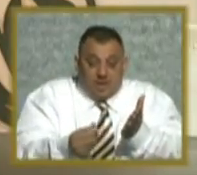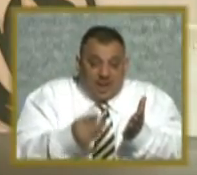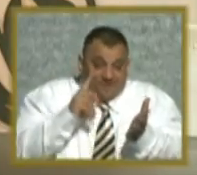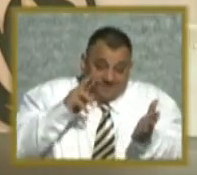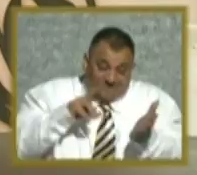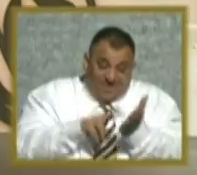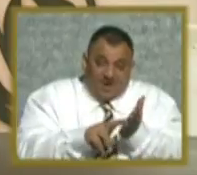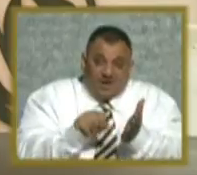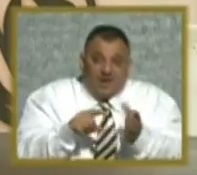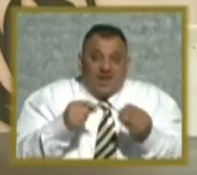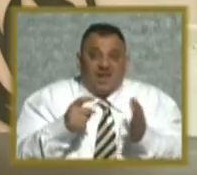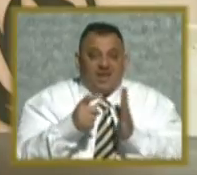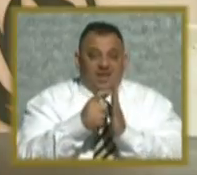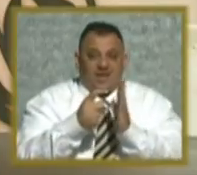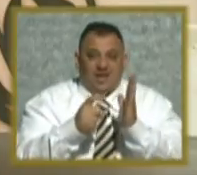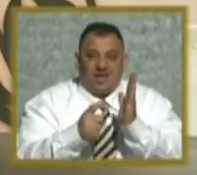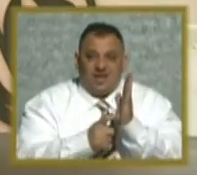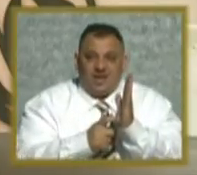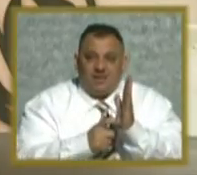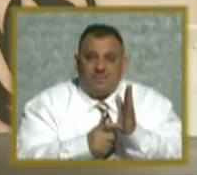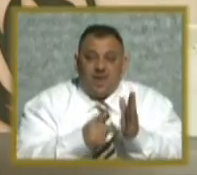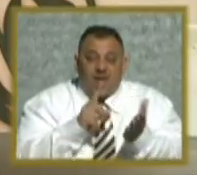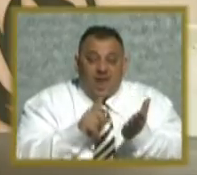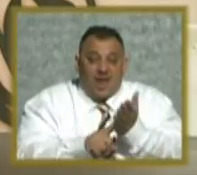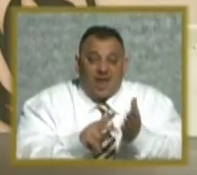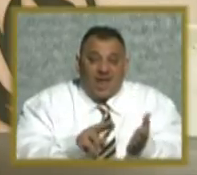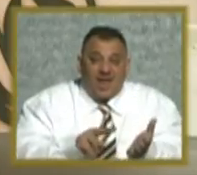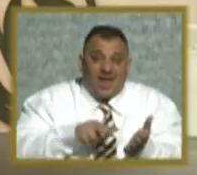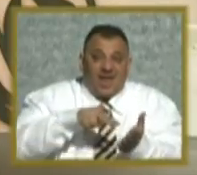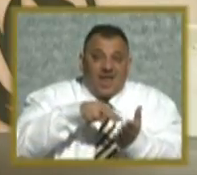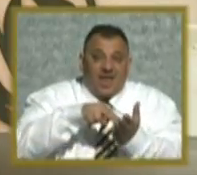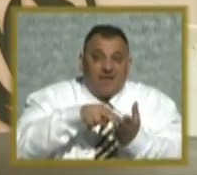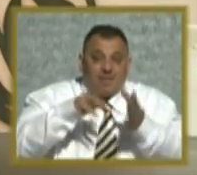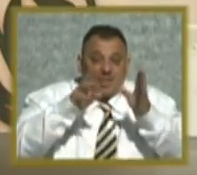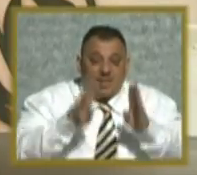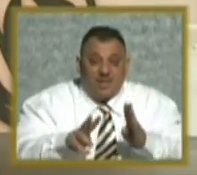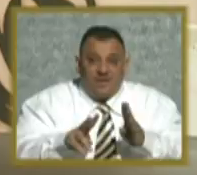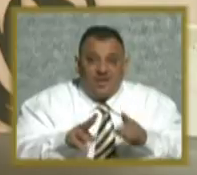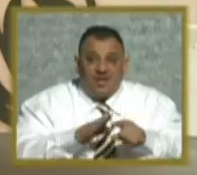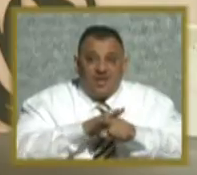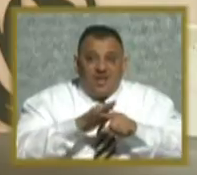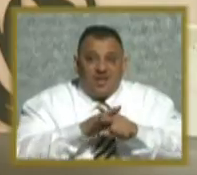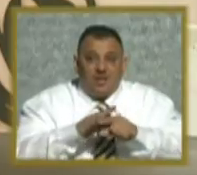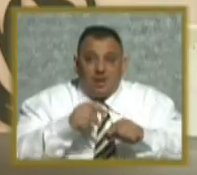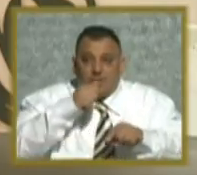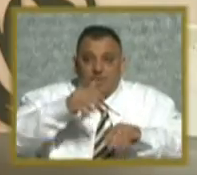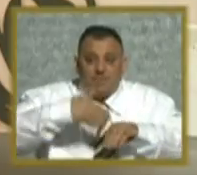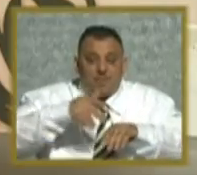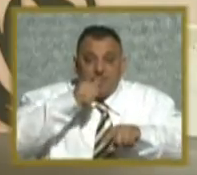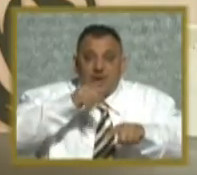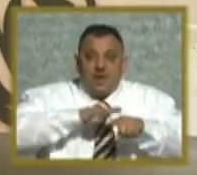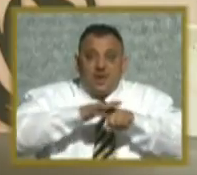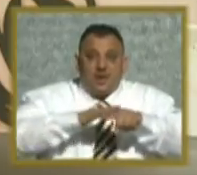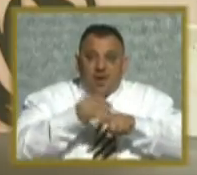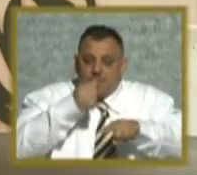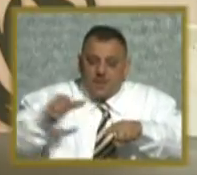الشيء، فالواجب عليك يا أخ أبو علي قبل أن تقوم من محل الاستنجاء أن تنضح فرجك بالماء، يعني تسكي